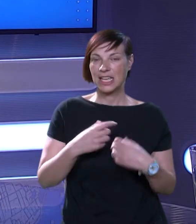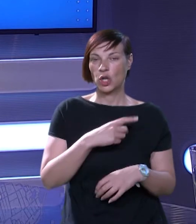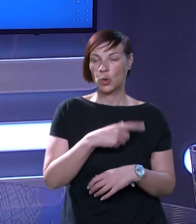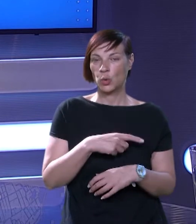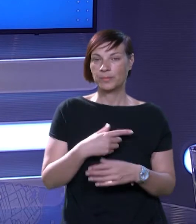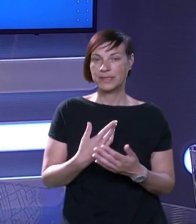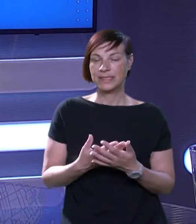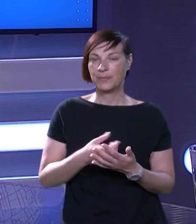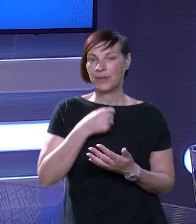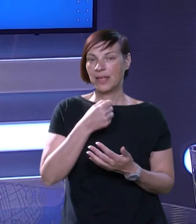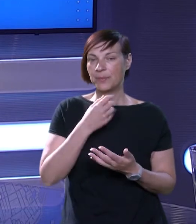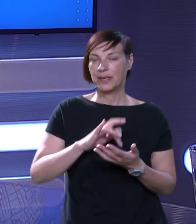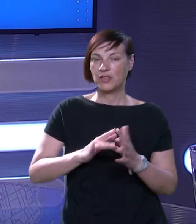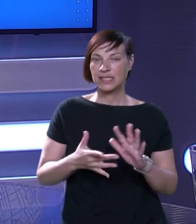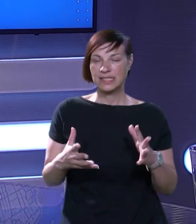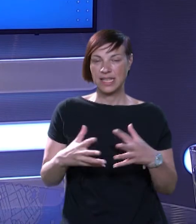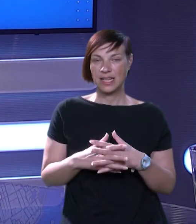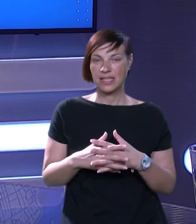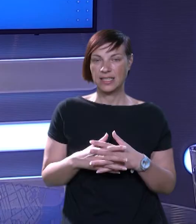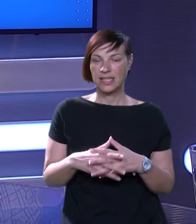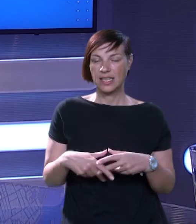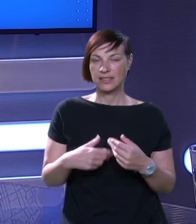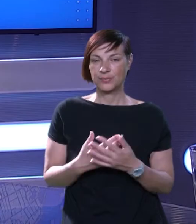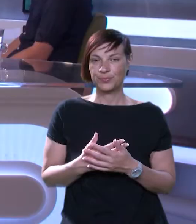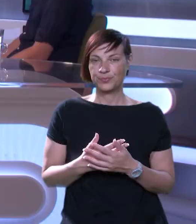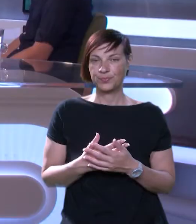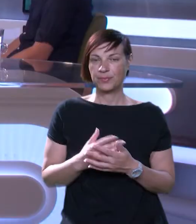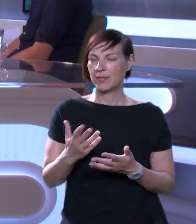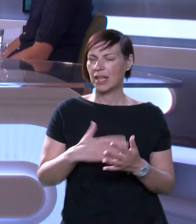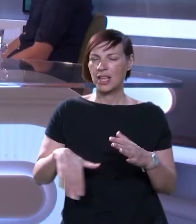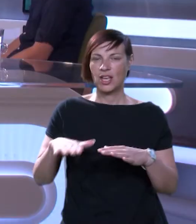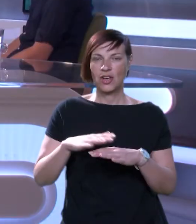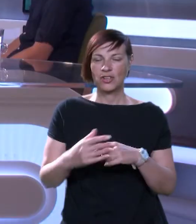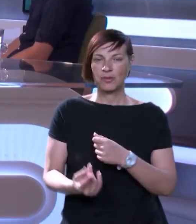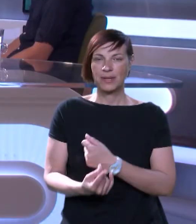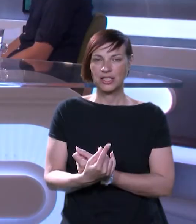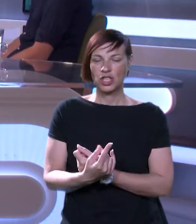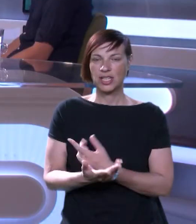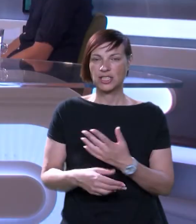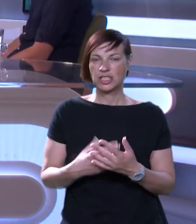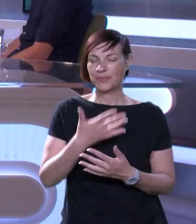glumci. U biti je pjevao cijeli grad. Baš ogroman događaj.